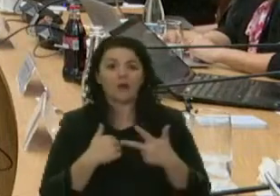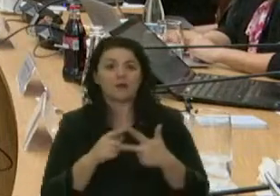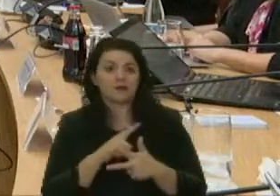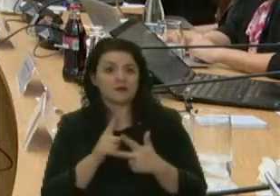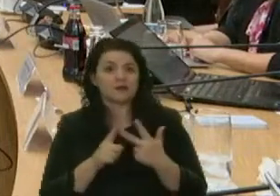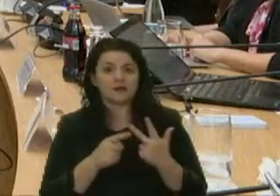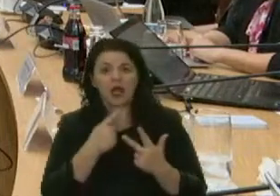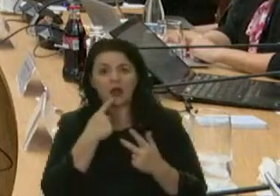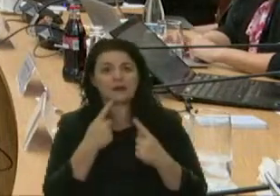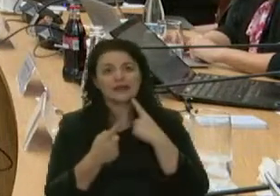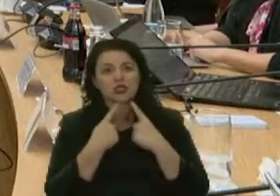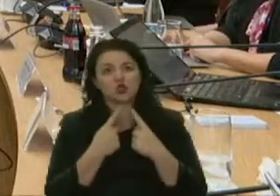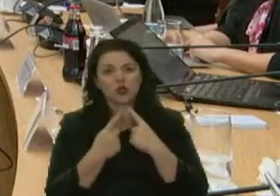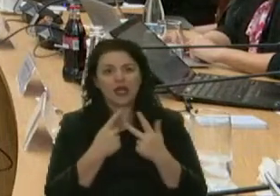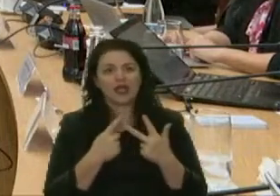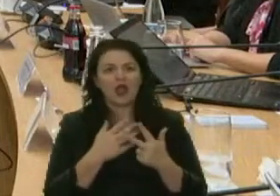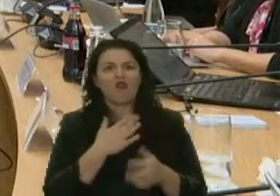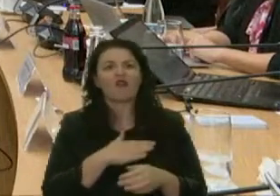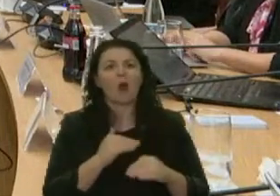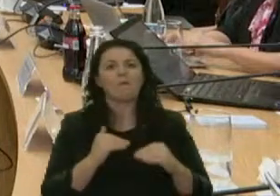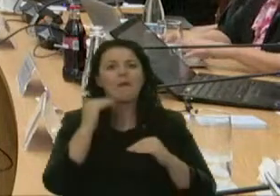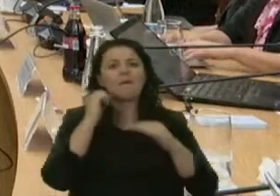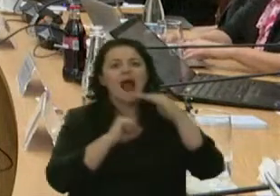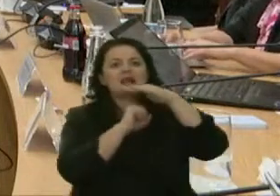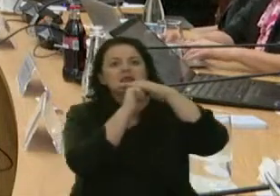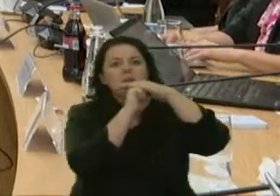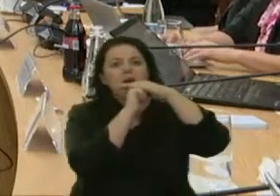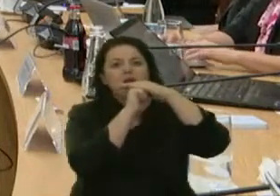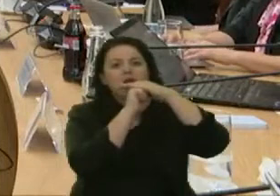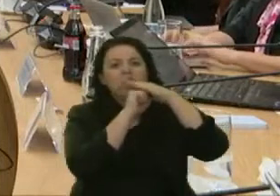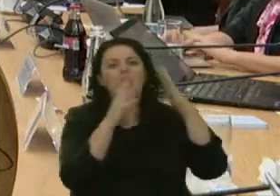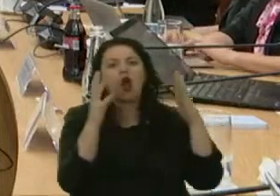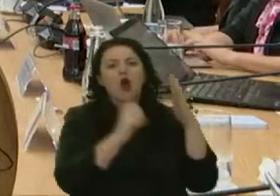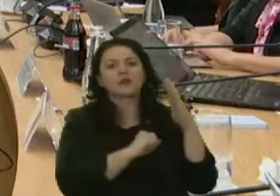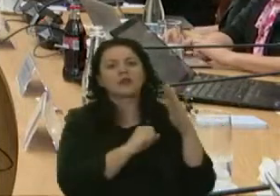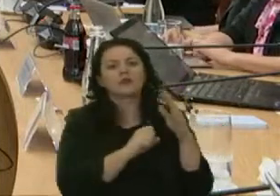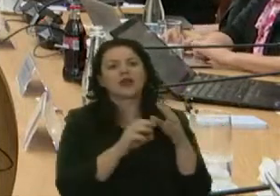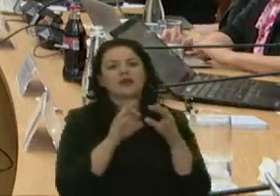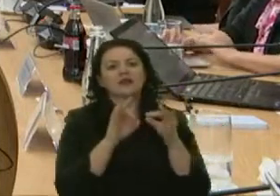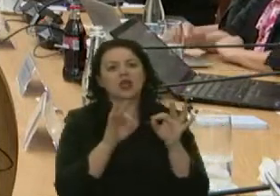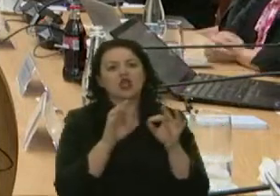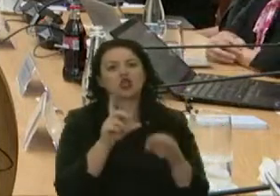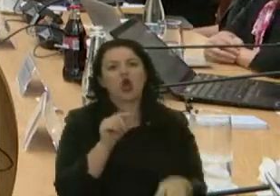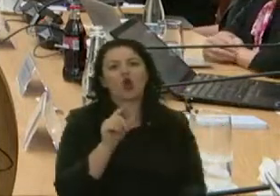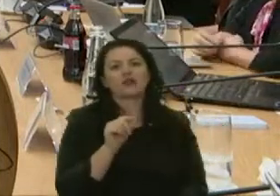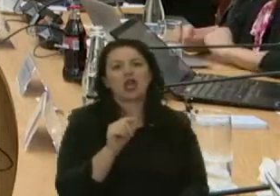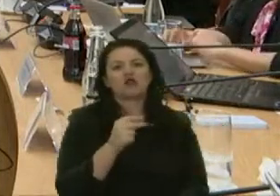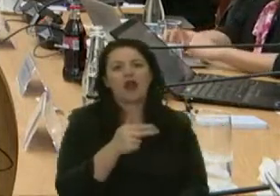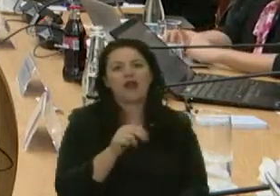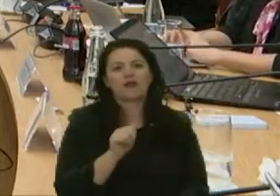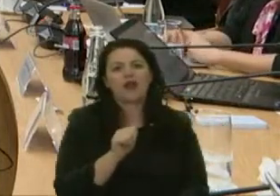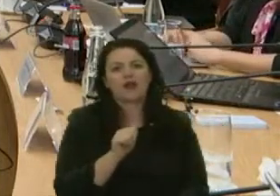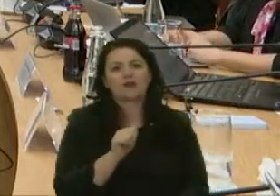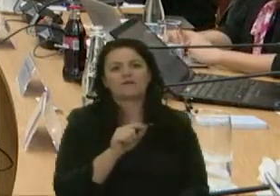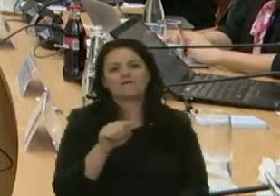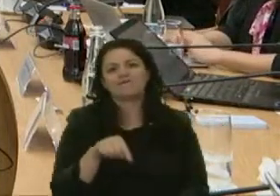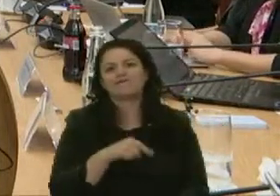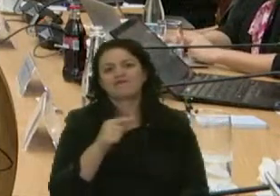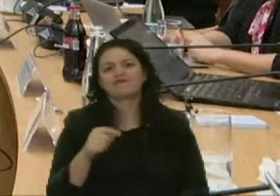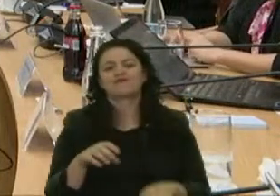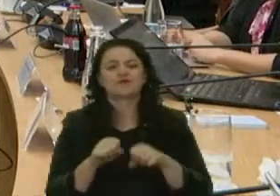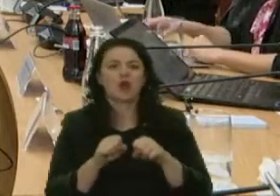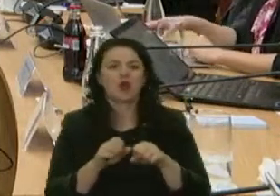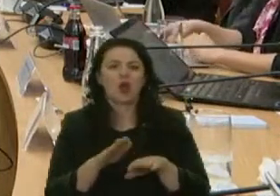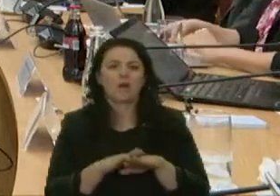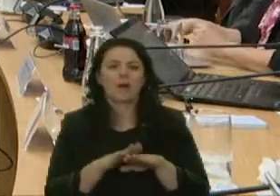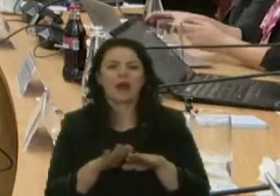avem evident că eu întotdeauna merg pe aia maximală crezând că putem să obținem pe 10 ha pe 20 de ha M au adus cu picioarele pe pământ dar ce